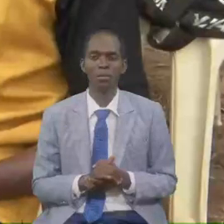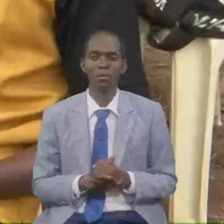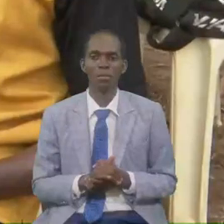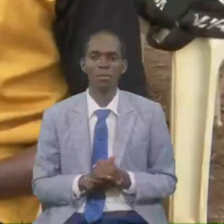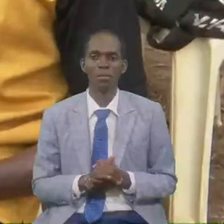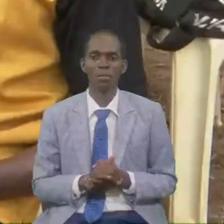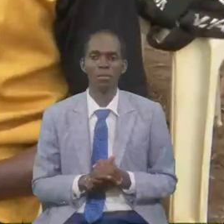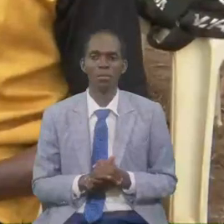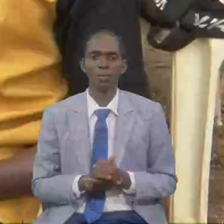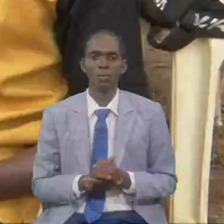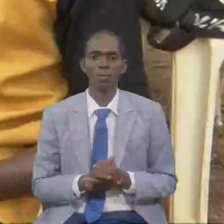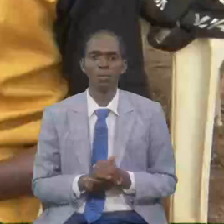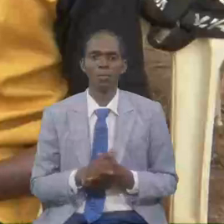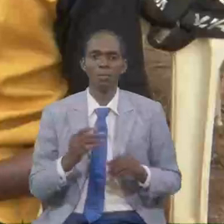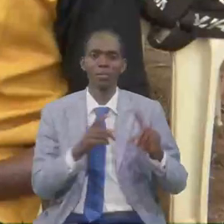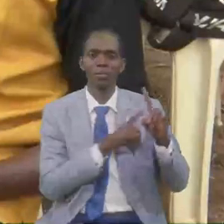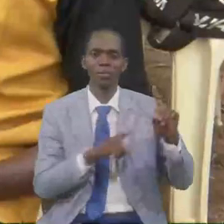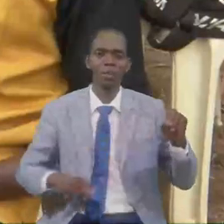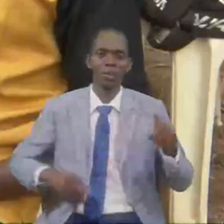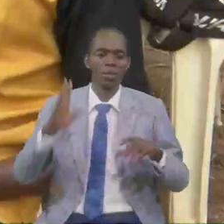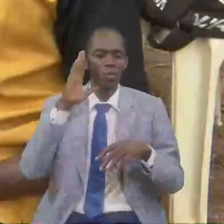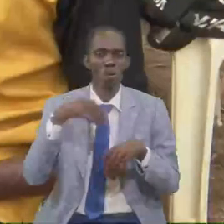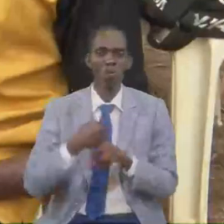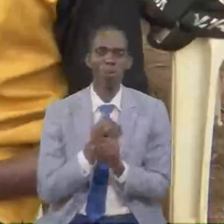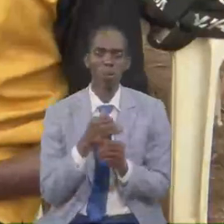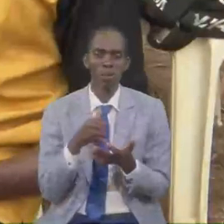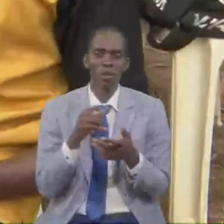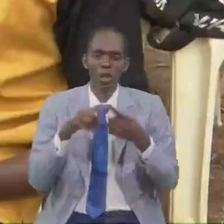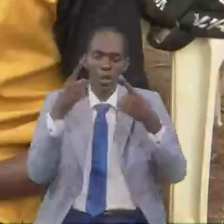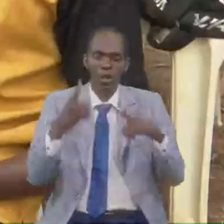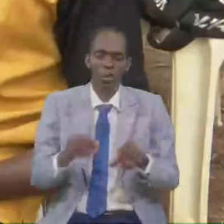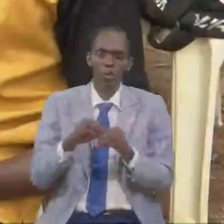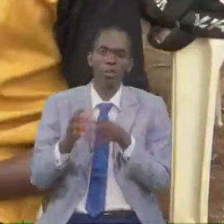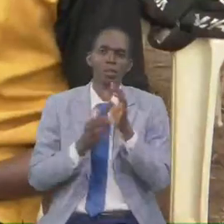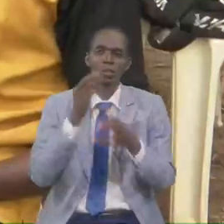Mon heure a sonné. Le Seigneur va le faire dans ta vie.